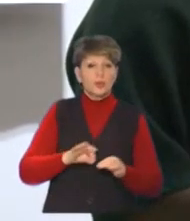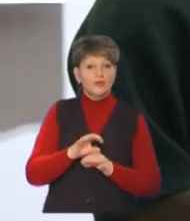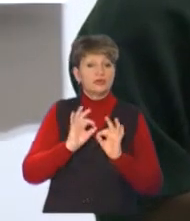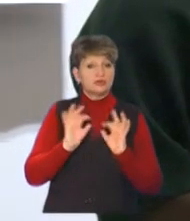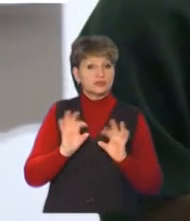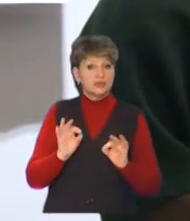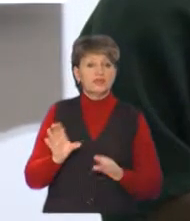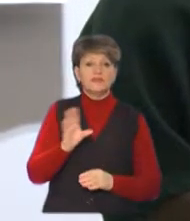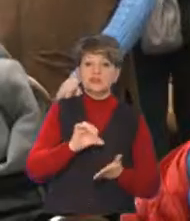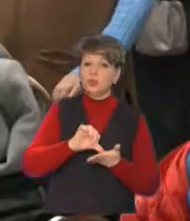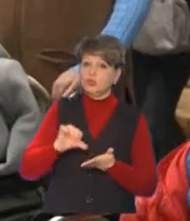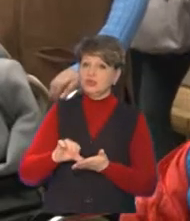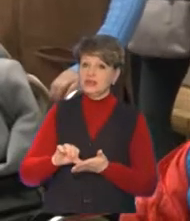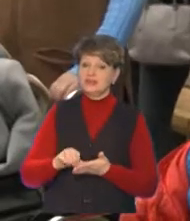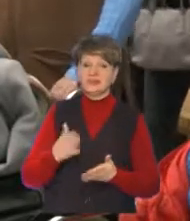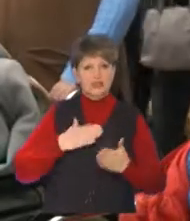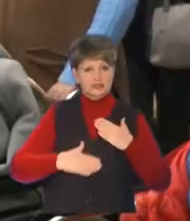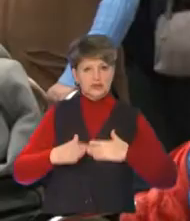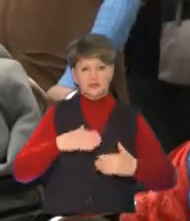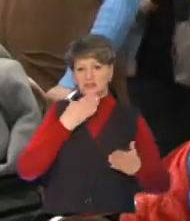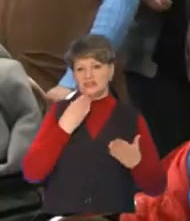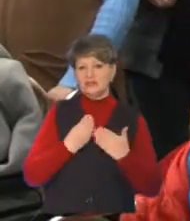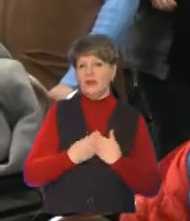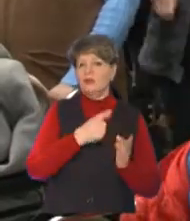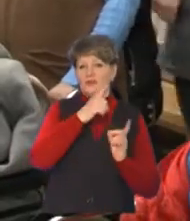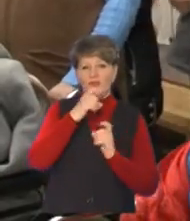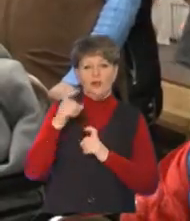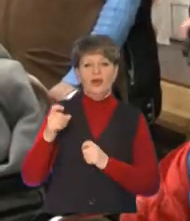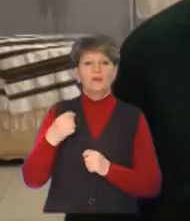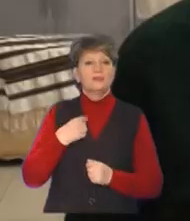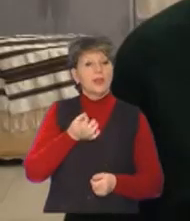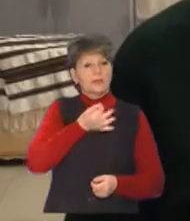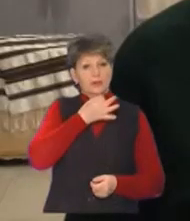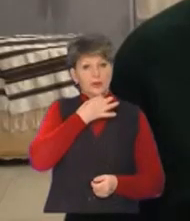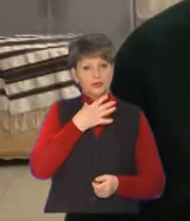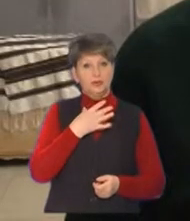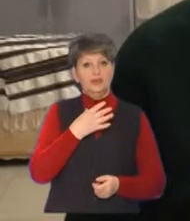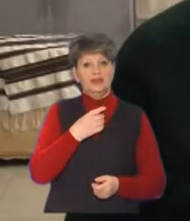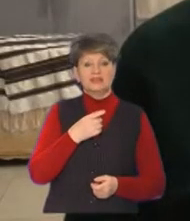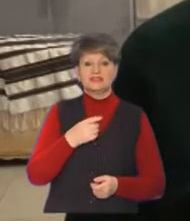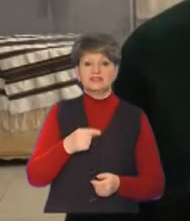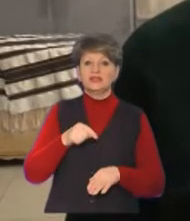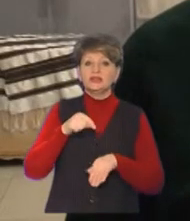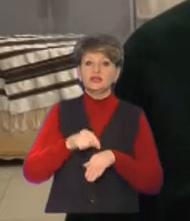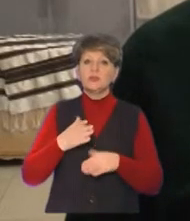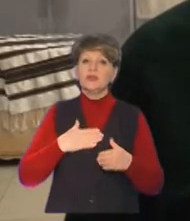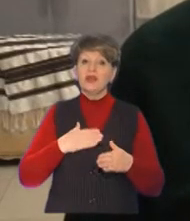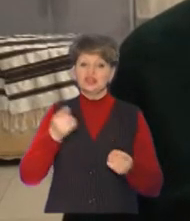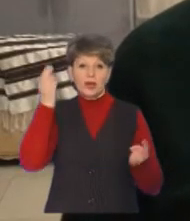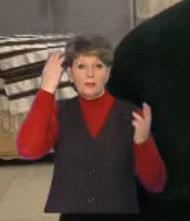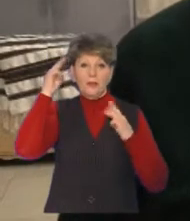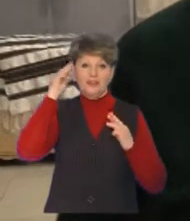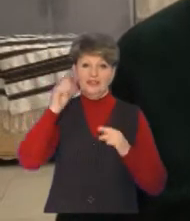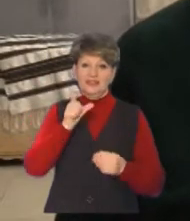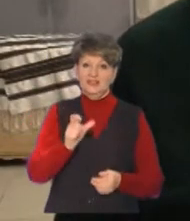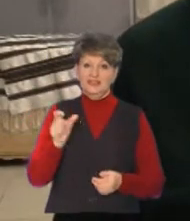студія «Рампа» розповідає, усі учасники виставки задоволені своїми світлинами. Мені подобається реакція наших моделей